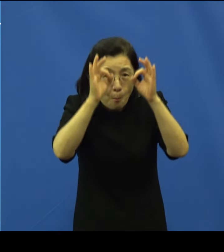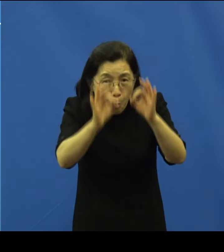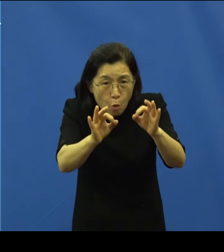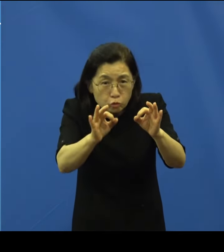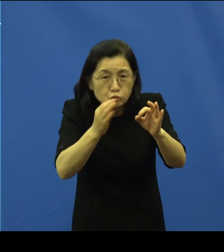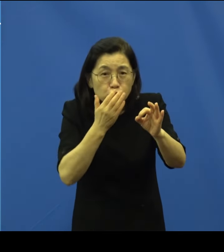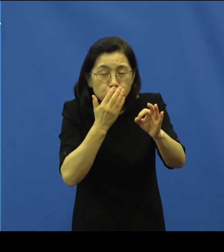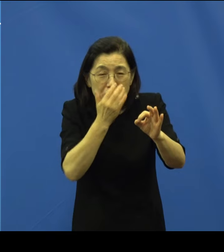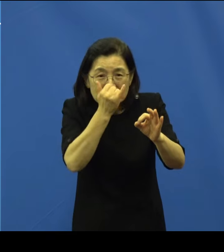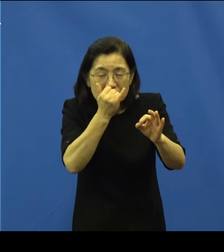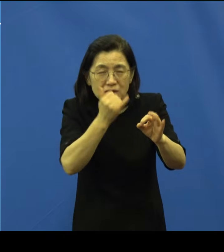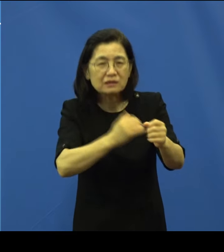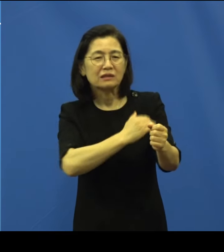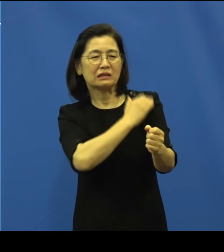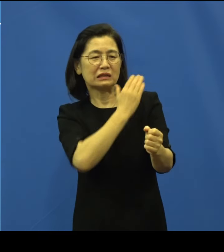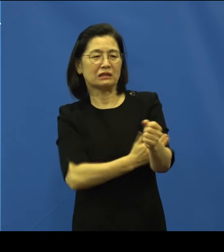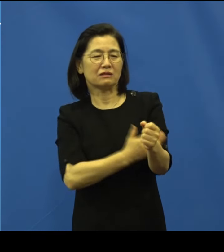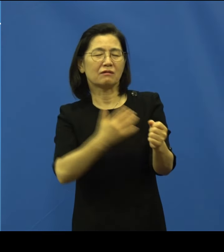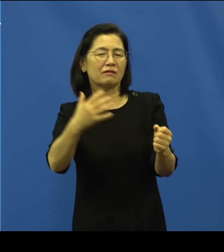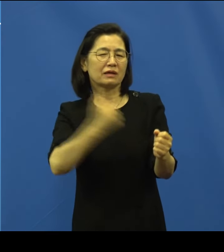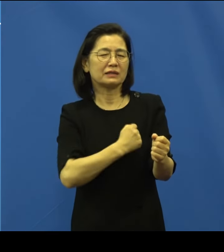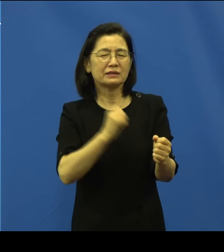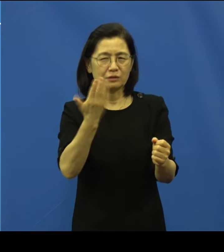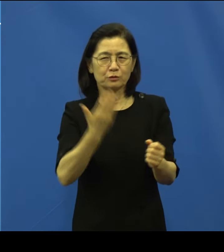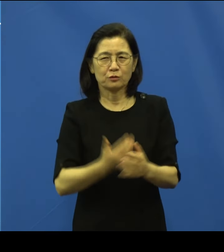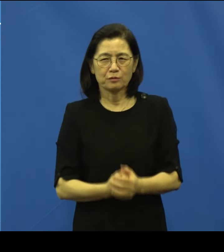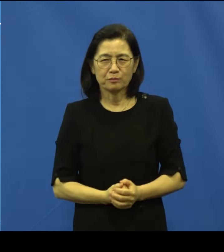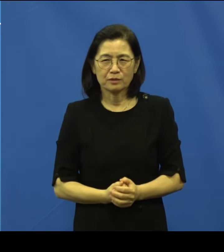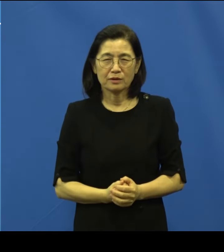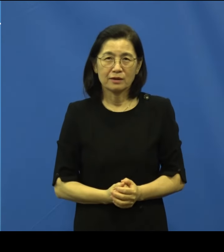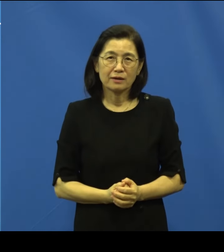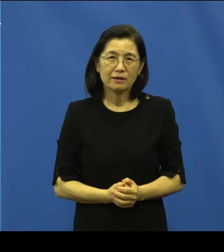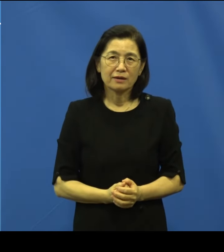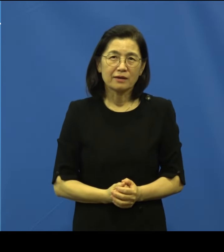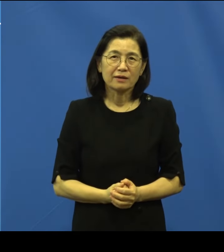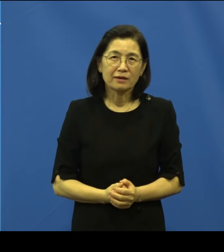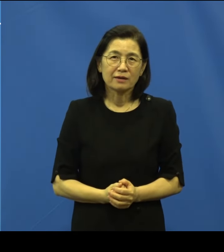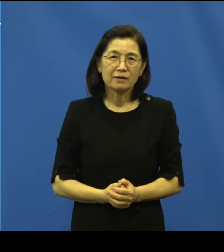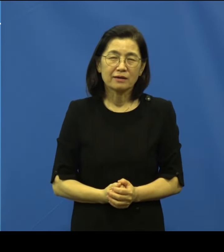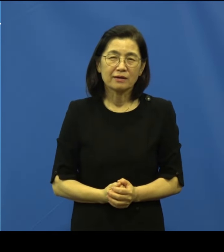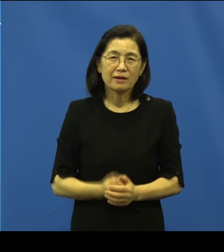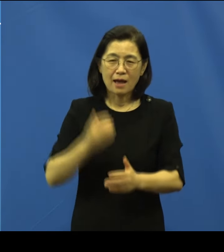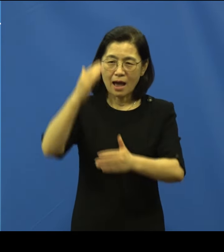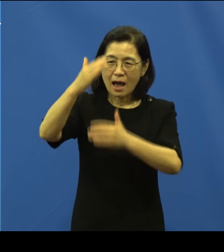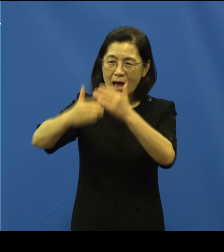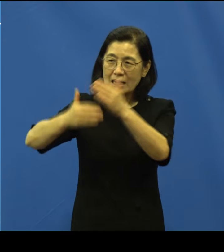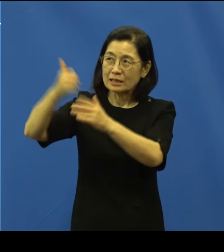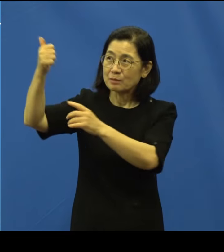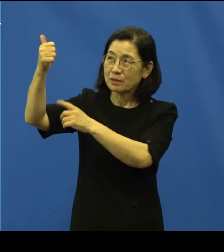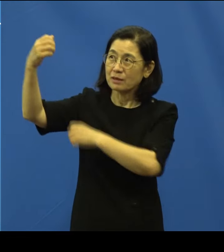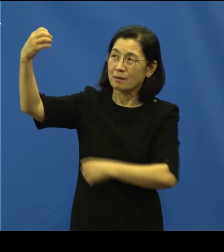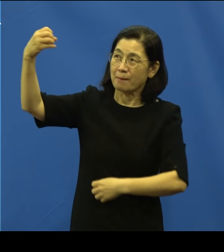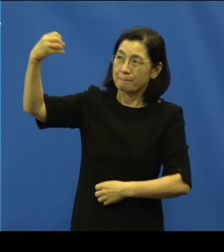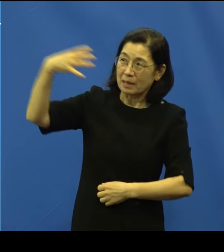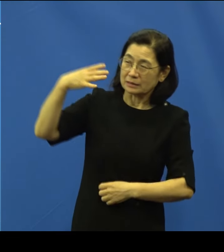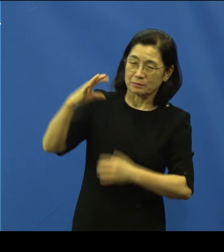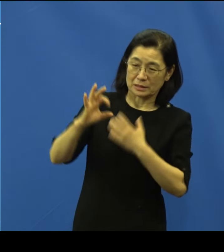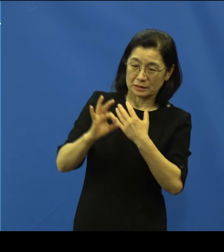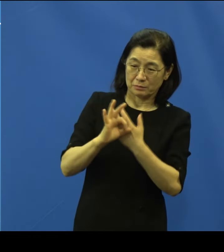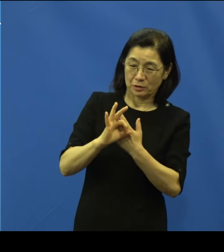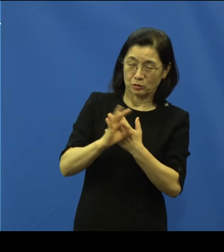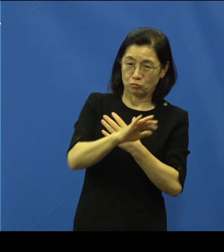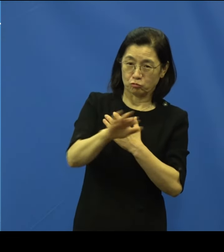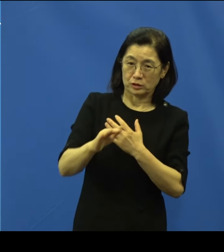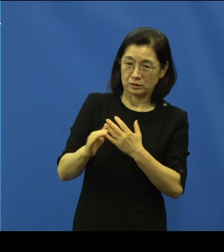수신자, 하나님과 교신하려고 하면 송신을 하나님이 하시잖아요. 우리는 수신을 하는 거예요. 수신기가 좋아야 돼요.